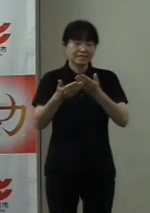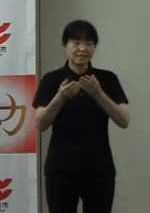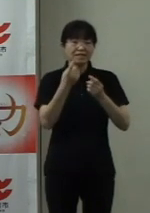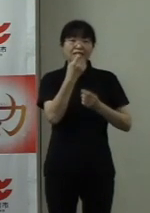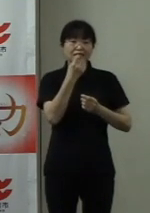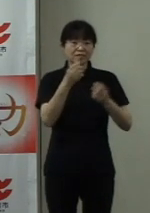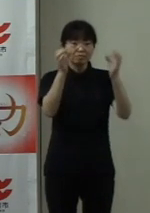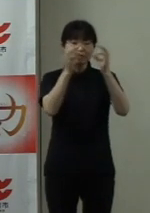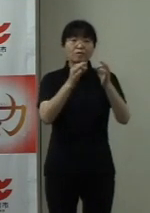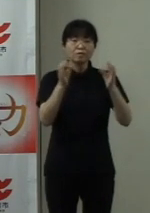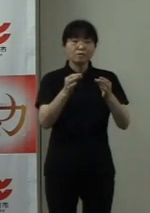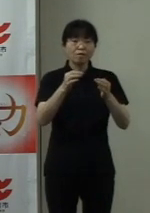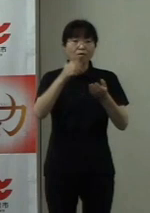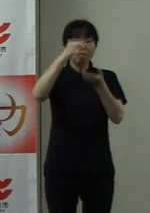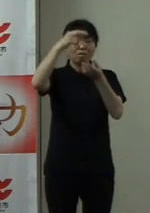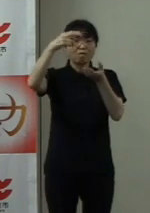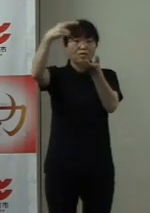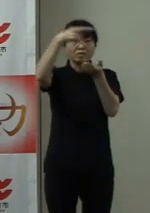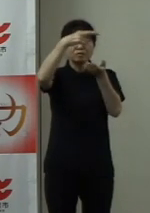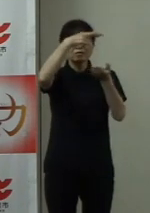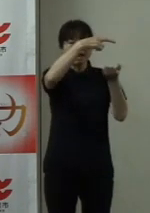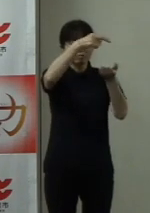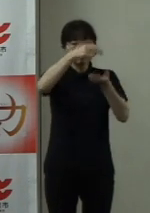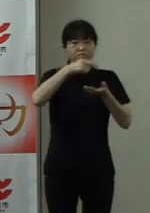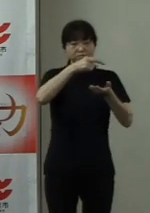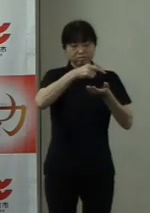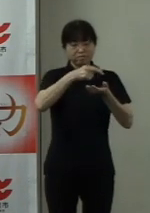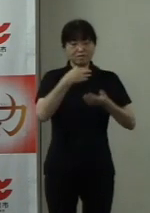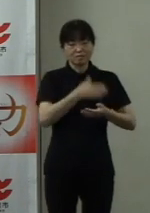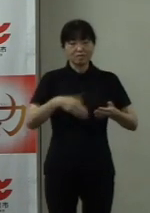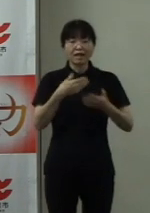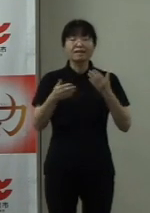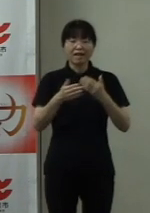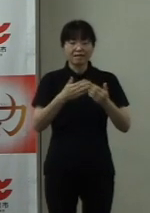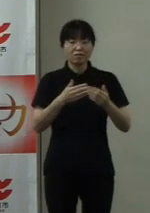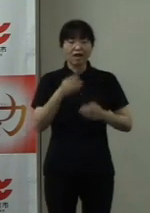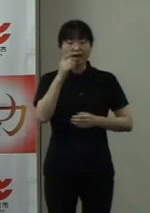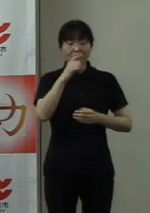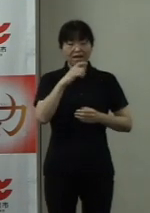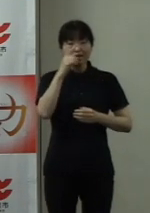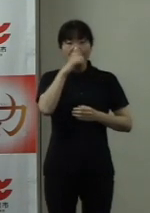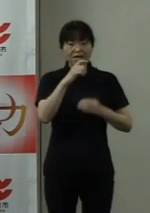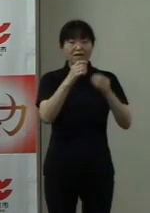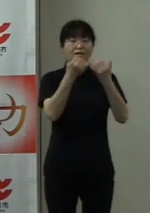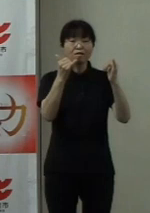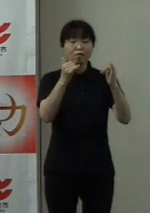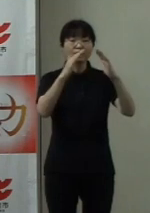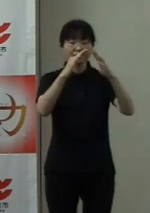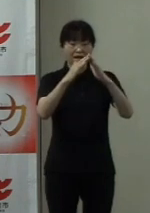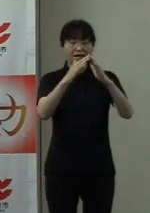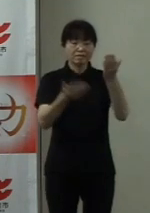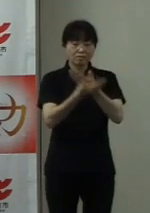収穫体験があるということをですし、また古民家での交流会があったりとか、次の日